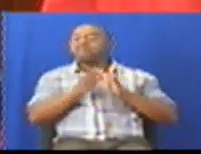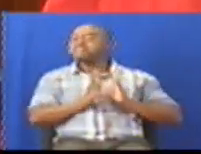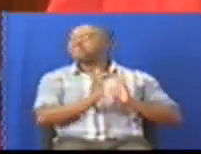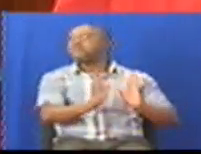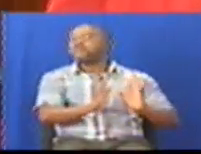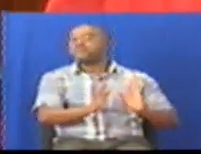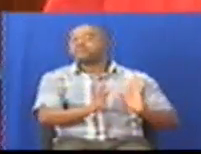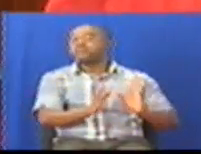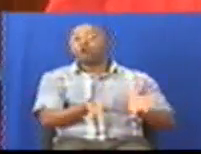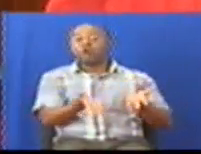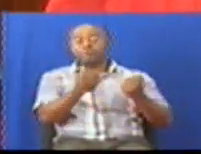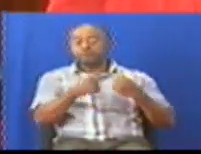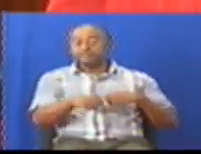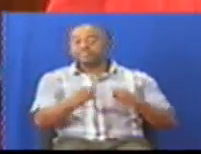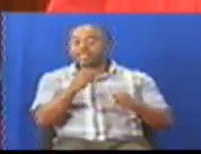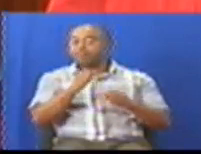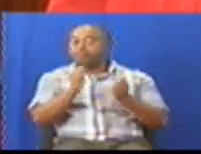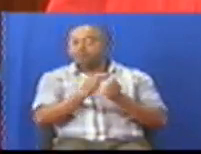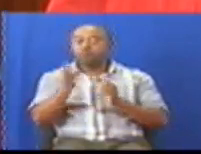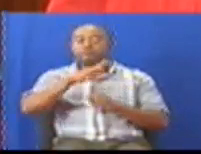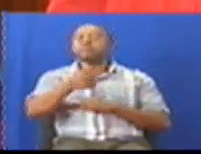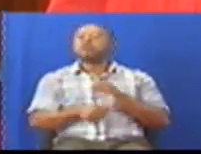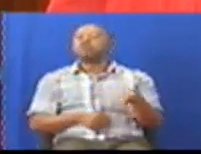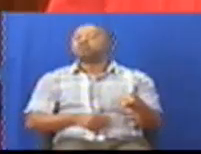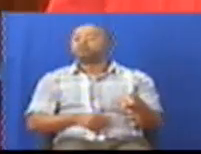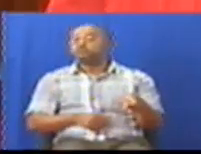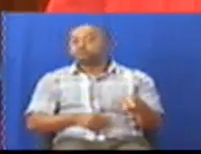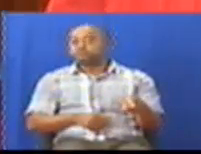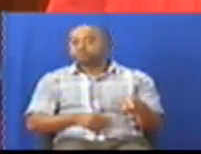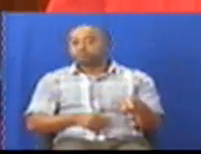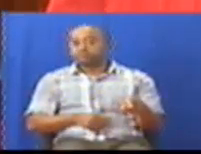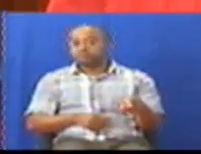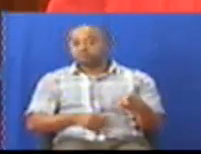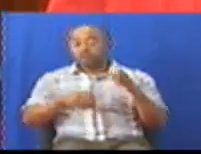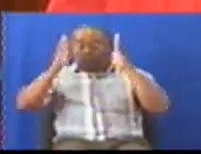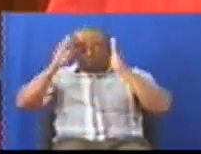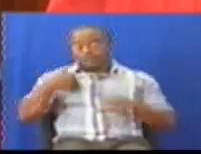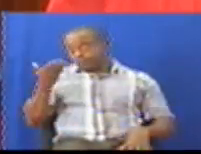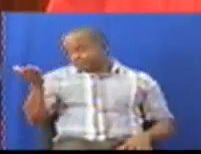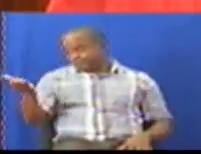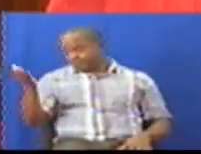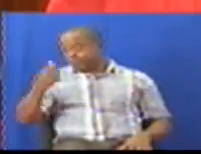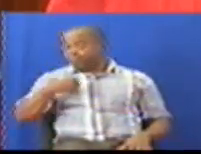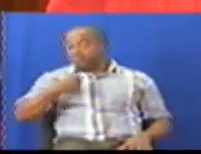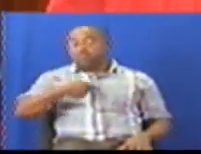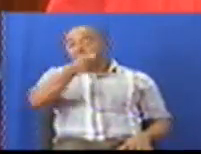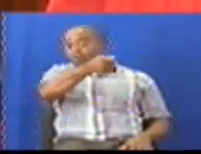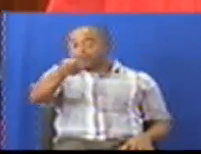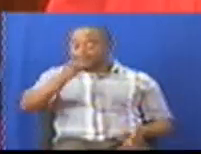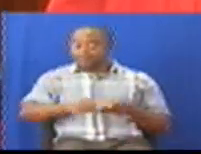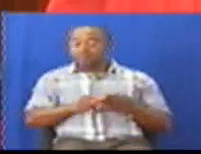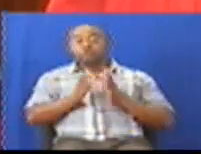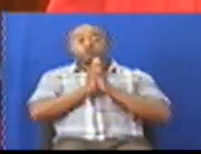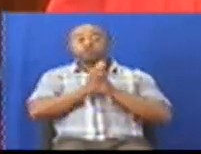wamepanga kuwafanyia wananchi wa Tanzania. Mheshimiwa Naibu Spika, vile vile napenda kuwapongeza na kuwashukuru